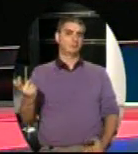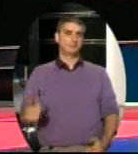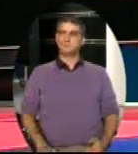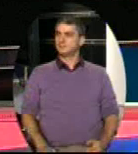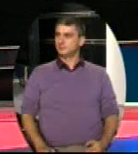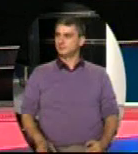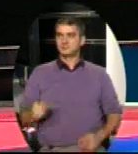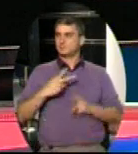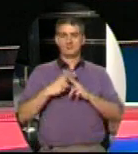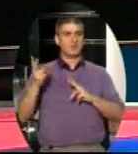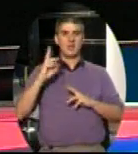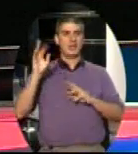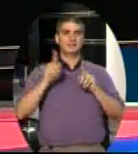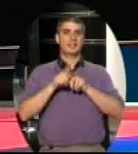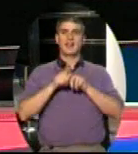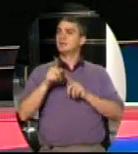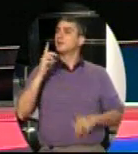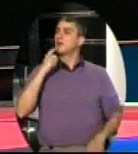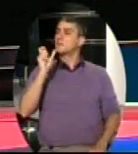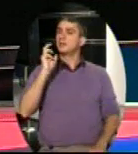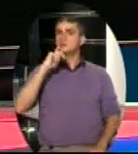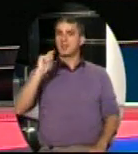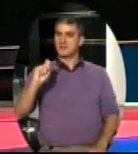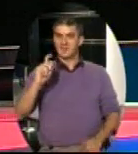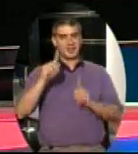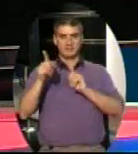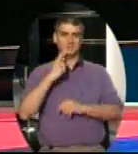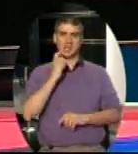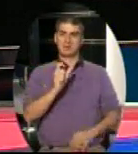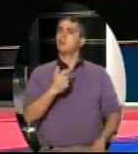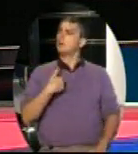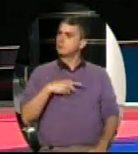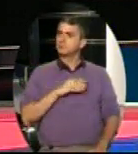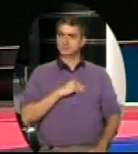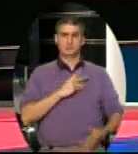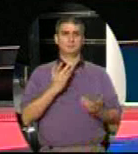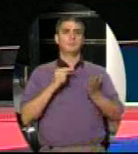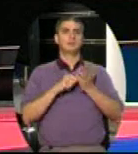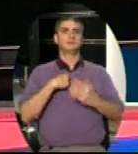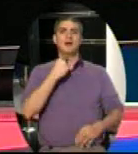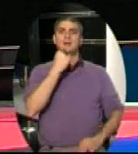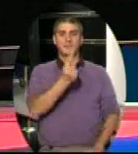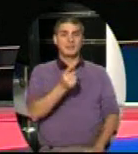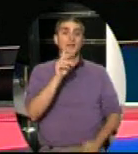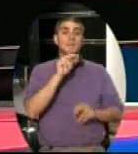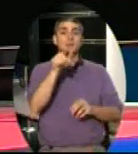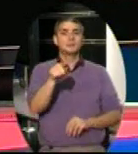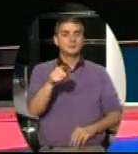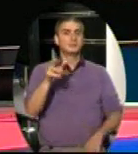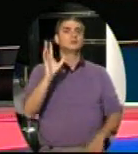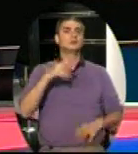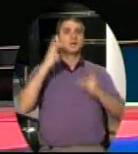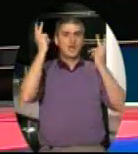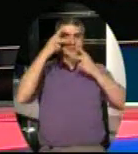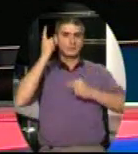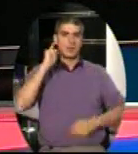תגלה שגם מילה של גבר לפעמים היא לא מילה. אז אני מסכים באופן כללי, לכן אמרתי גם בעניין הזה, אבל הסכמים